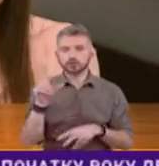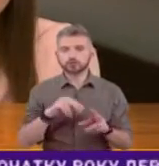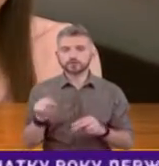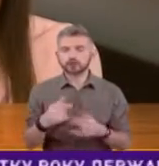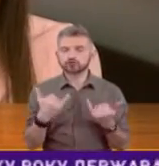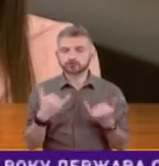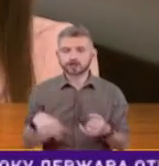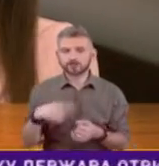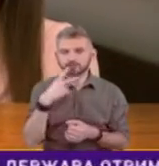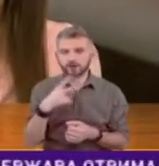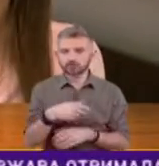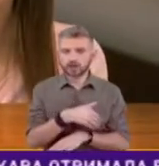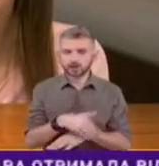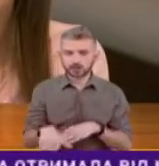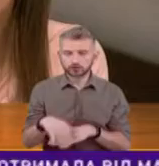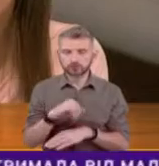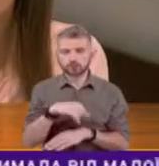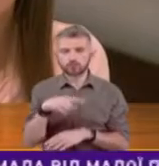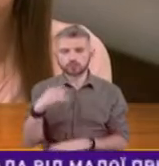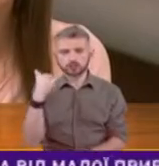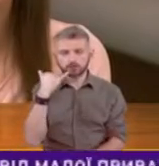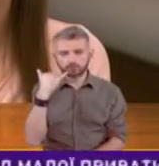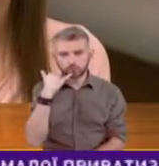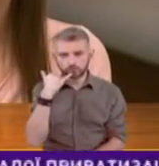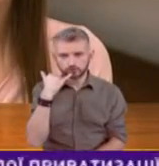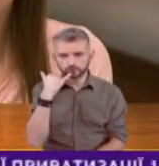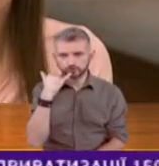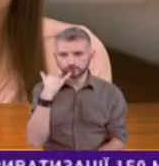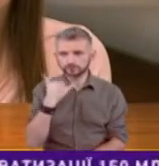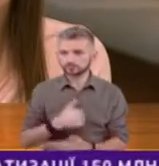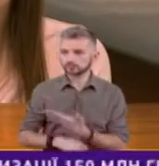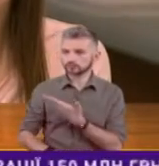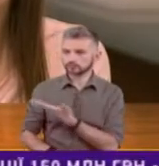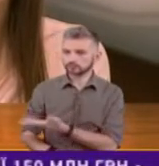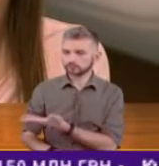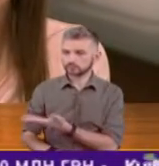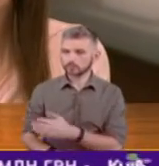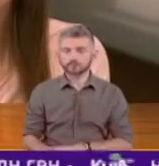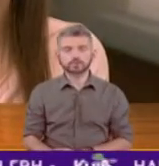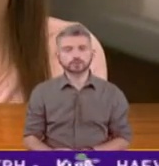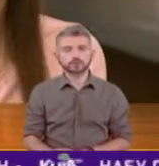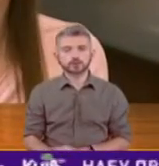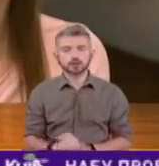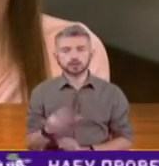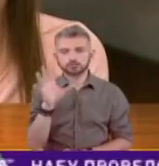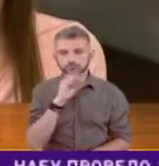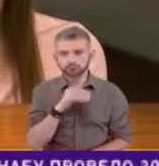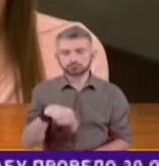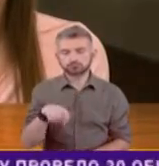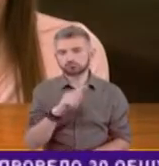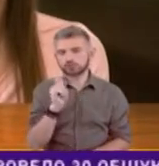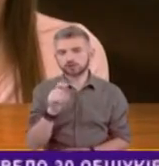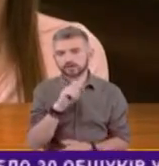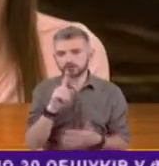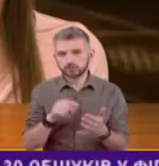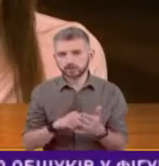прямо зараз ви бачите адресу депутатської приймальні, а також номери телефонів депутатської приймальні пана Вадима Васильчука і зможете поставити